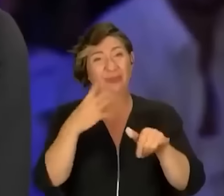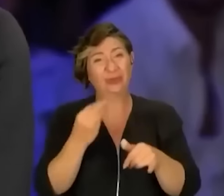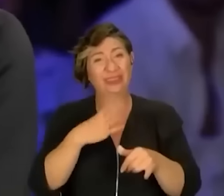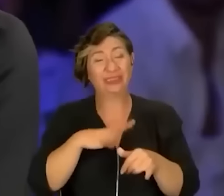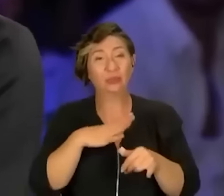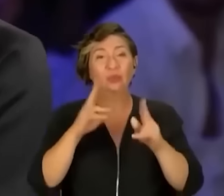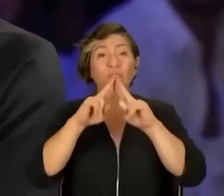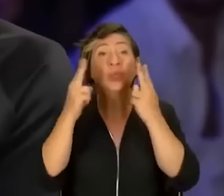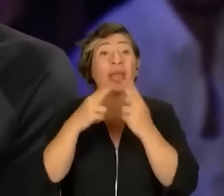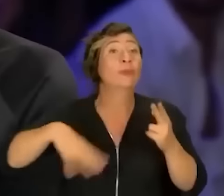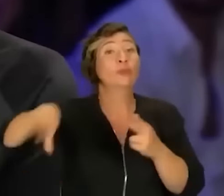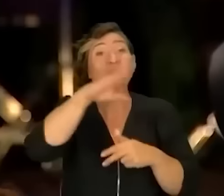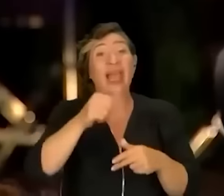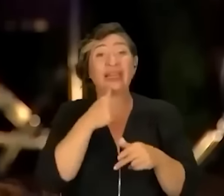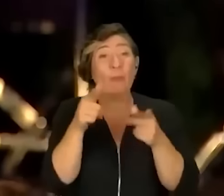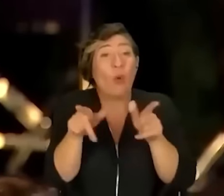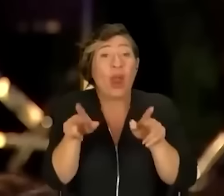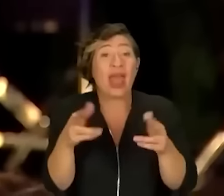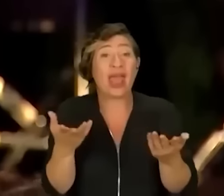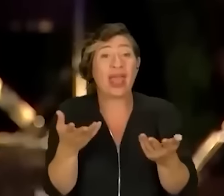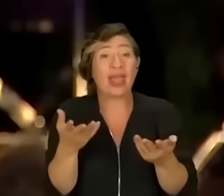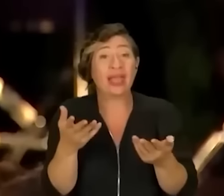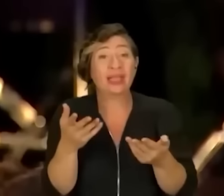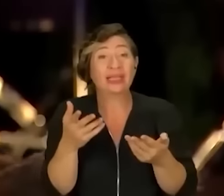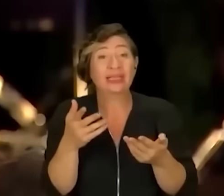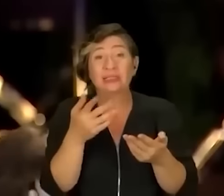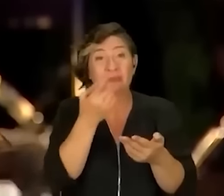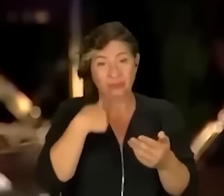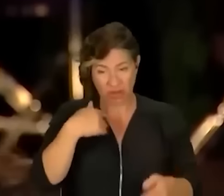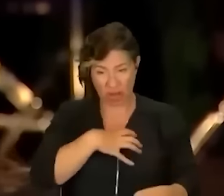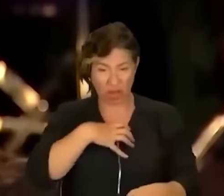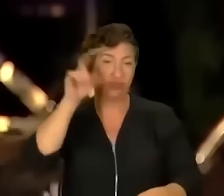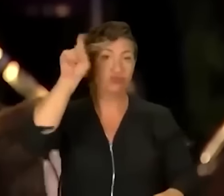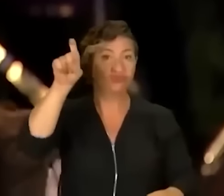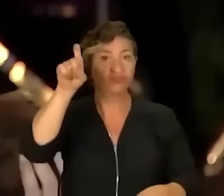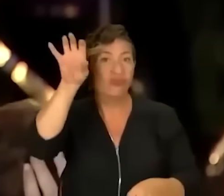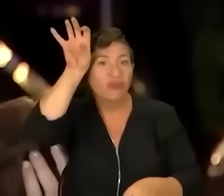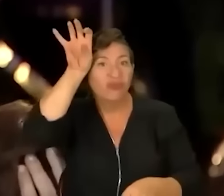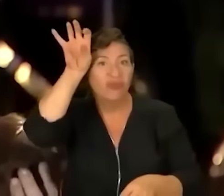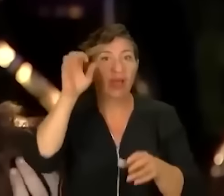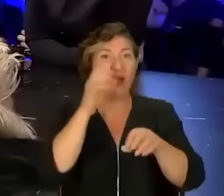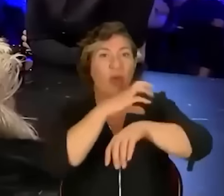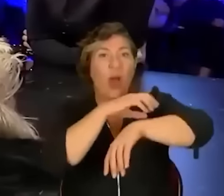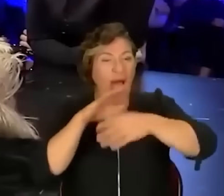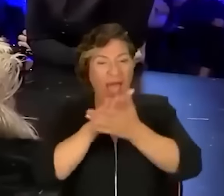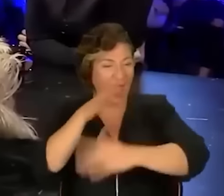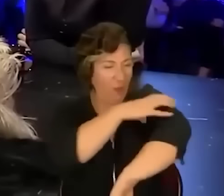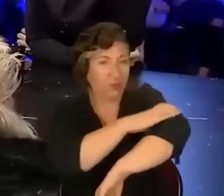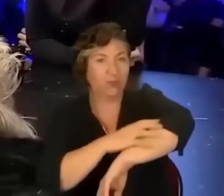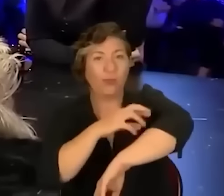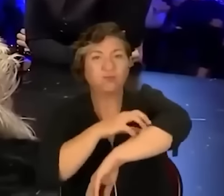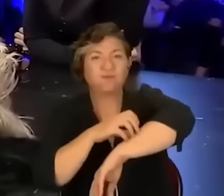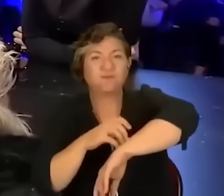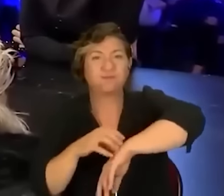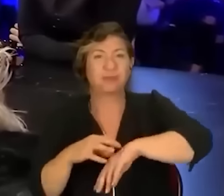isterdim. Yahu dünyadaki yani. Bütün erkekler böyle zaten. Sonuçta zaten böyleler. Tabii siz erkekler. Ya diyor. Biz erkekler mi? Şimdi diyor ki mesela